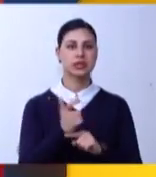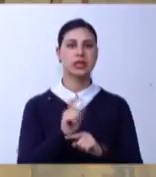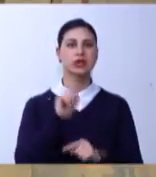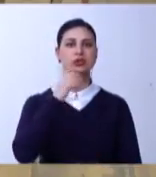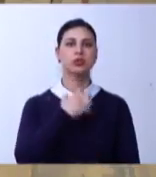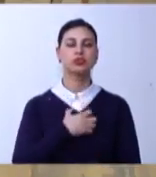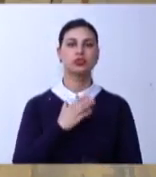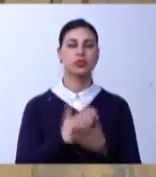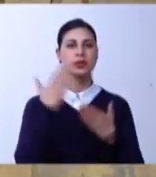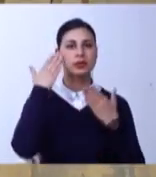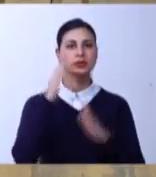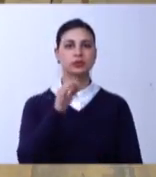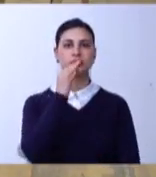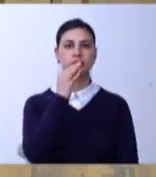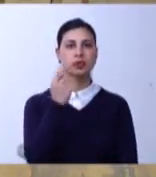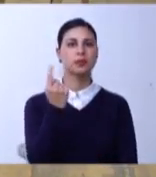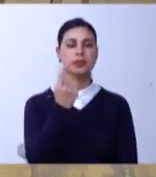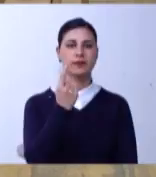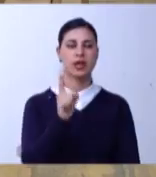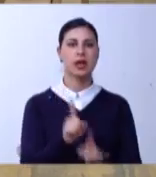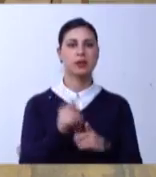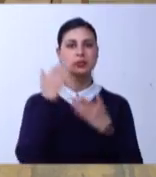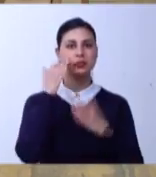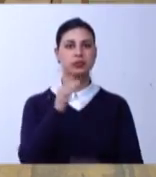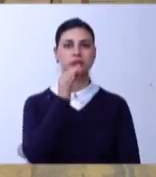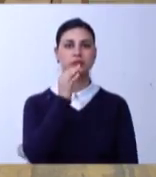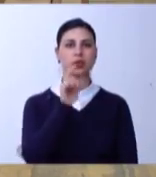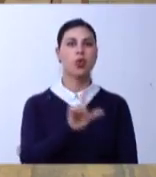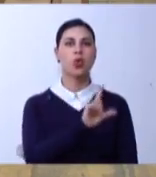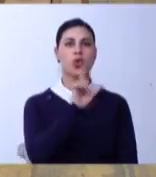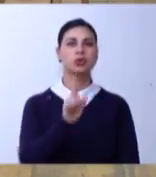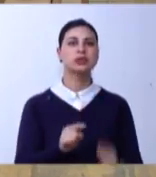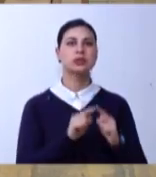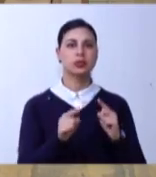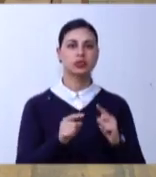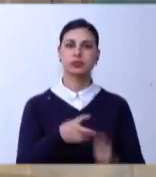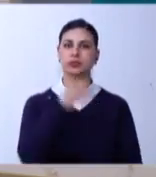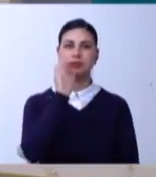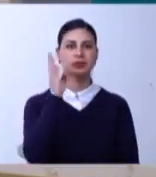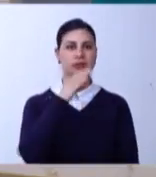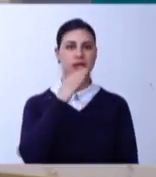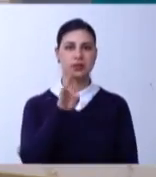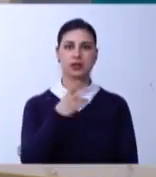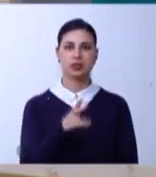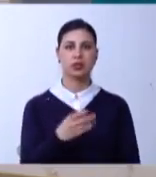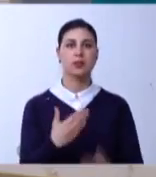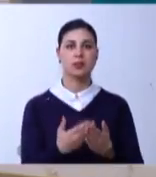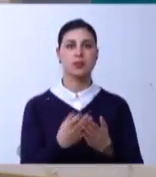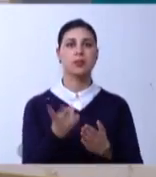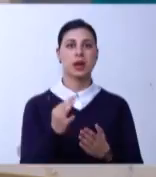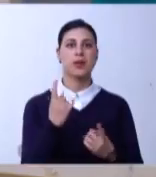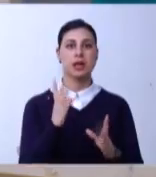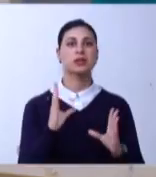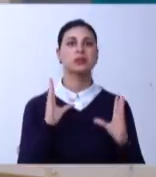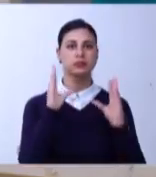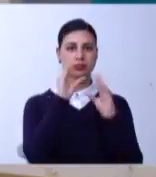მნიშვნელოვანია, რომ ძილის წინ, ჯერ ერთი დაძინებამდე, დაახლოებით 2 საათის განმავლობაში არ მიიღოს ბავშვმა ბევრი სითხე, მაგრამ დღის